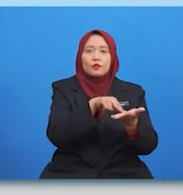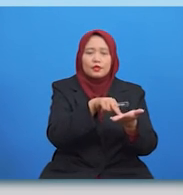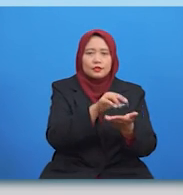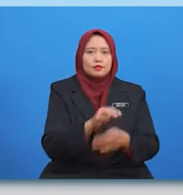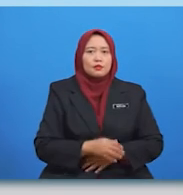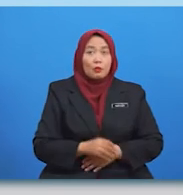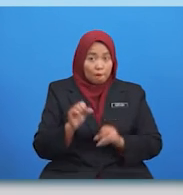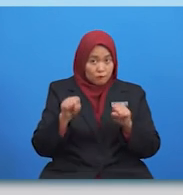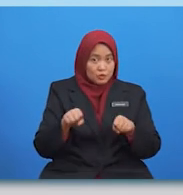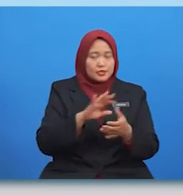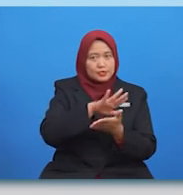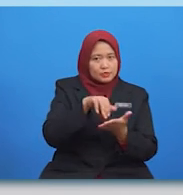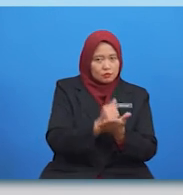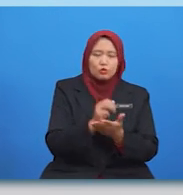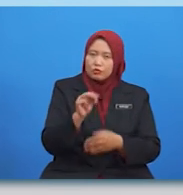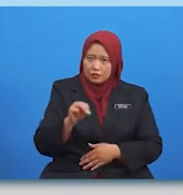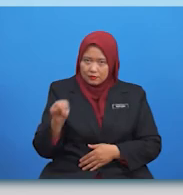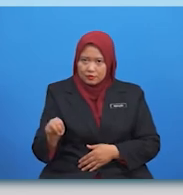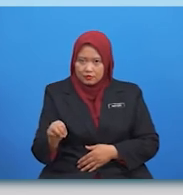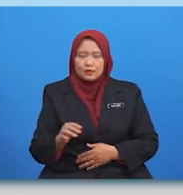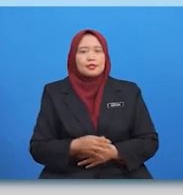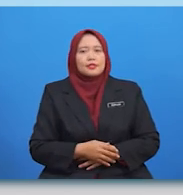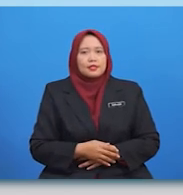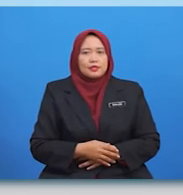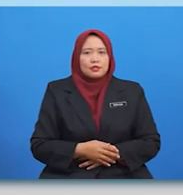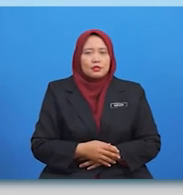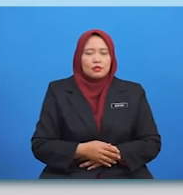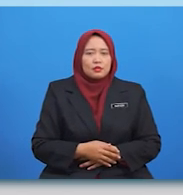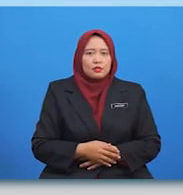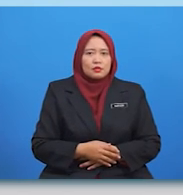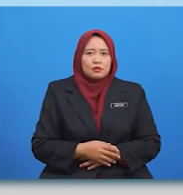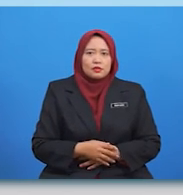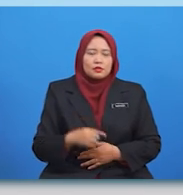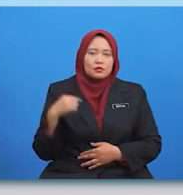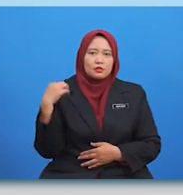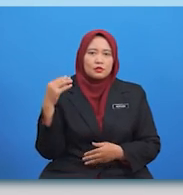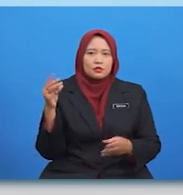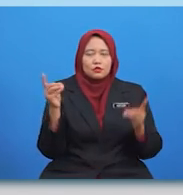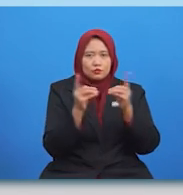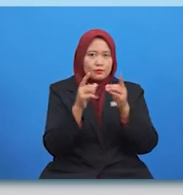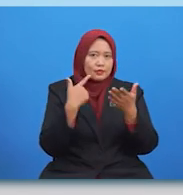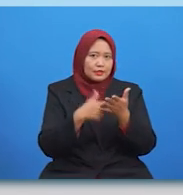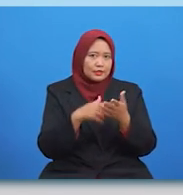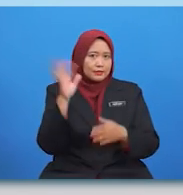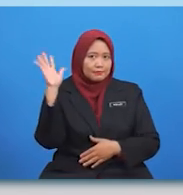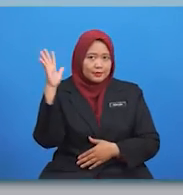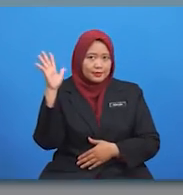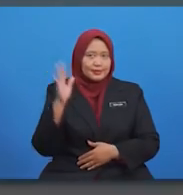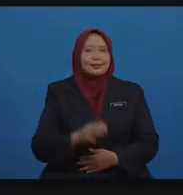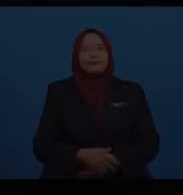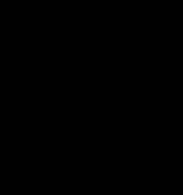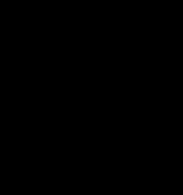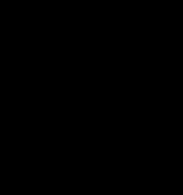Ya, cikgu tahu murid-murid semua boleh. Baiklah, sehingga bertemu lagi semua. Bye-bye.